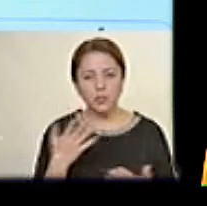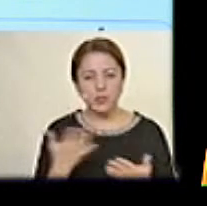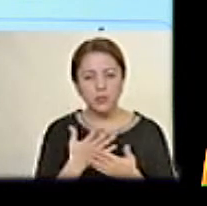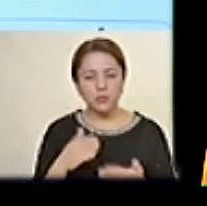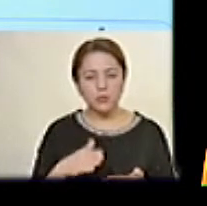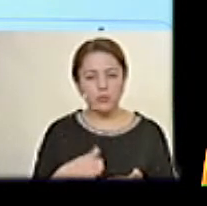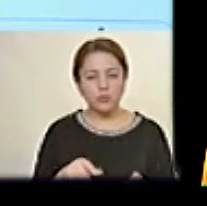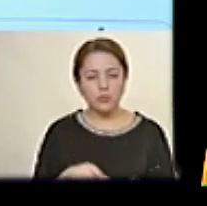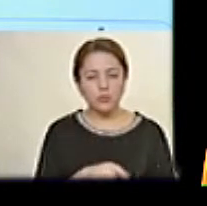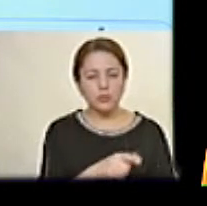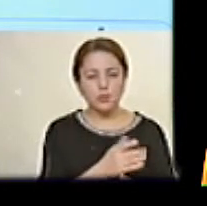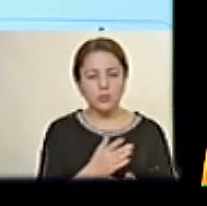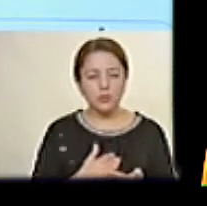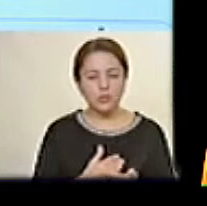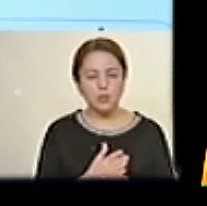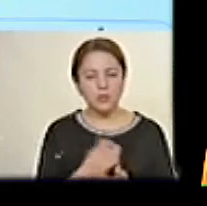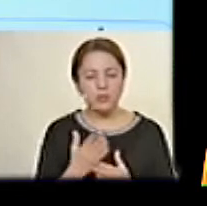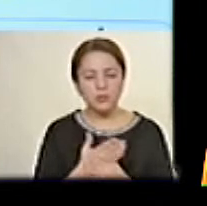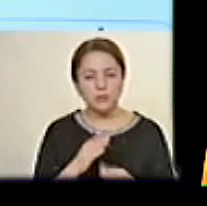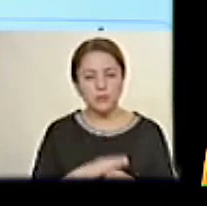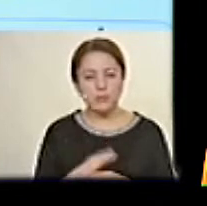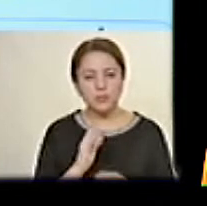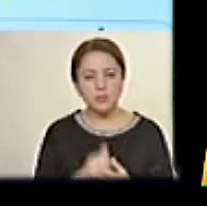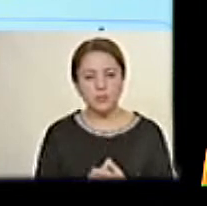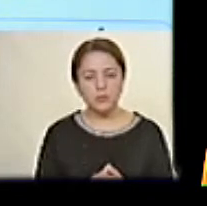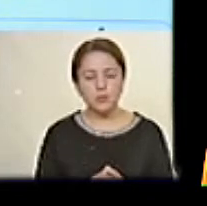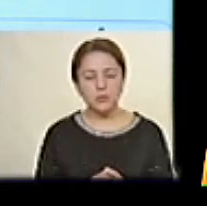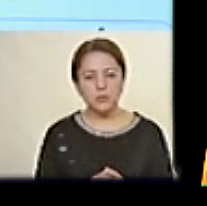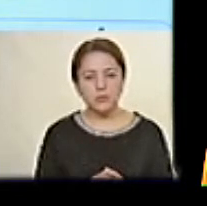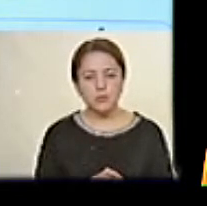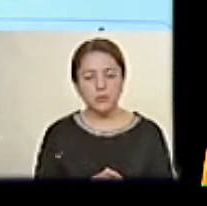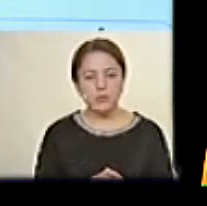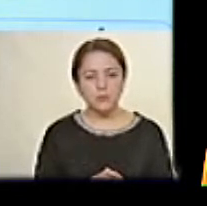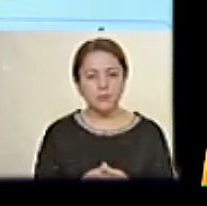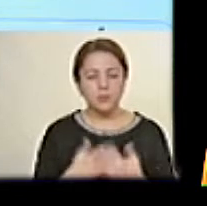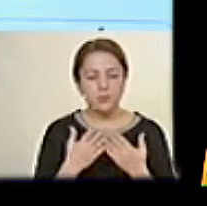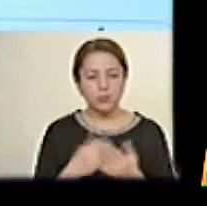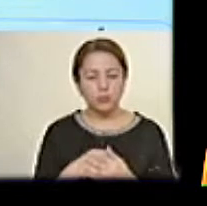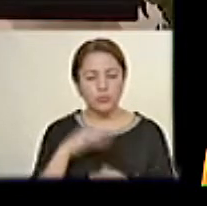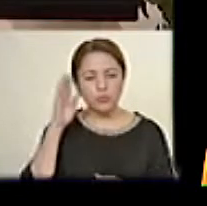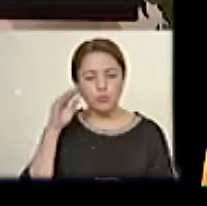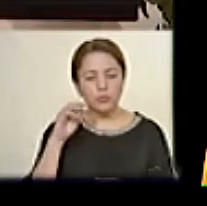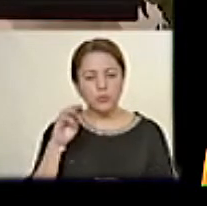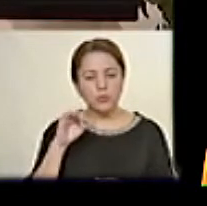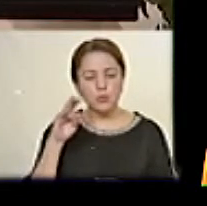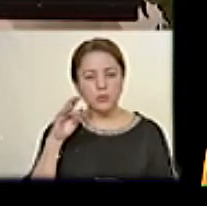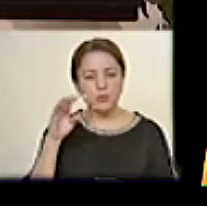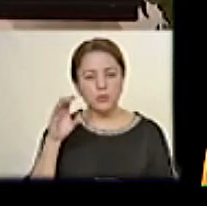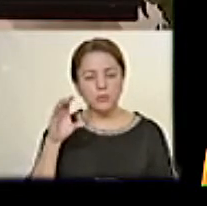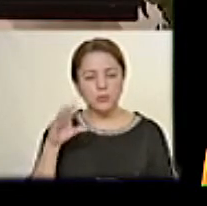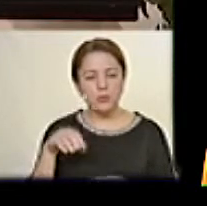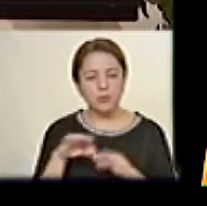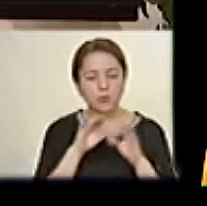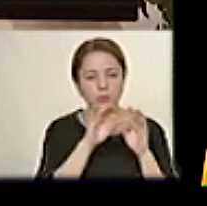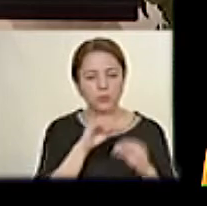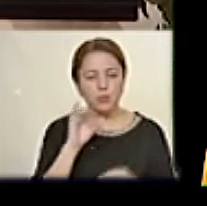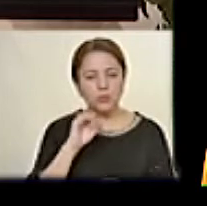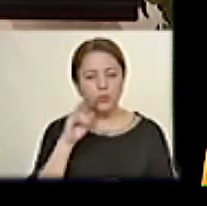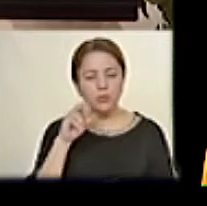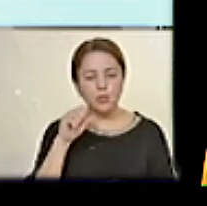Taxiyatosh yo'nalishlari orqali tashiladi. Demak, ana shu suv transportida tashilayotgan yuklarni